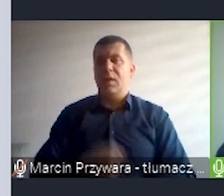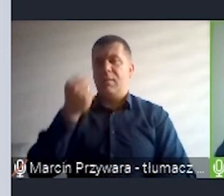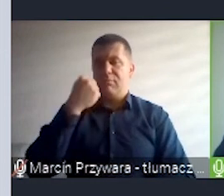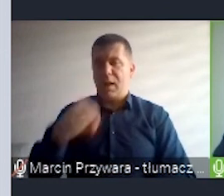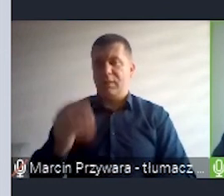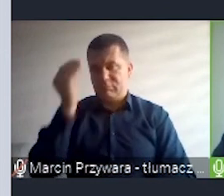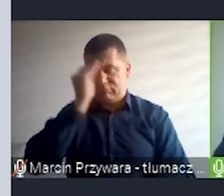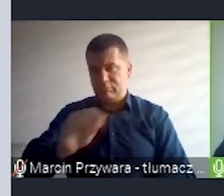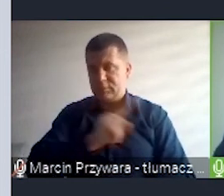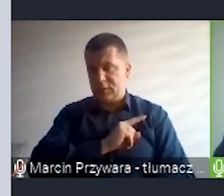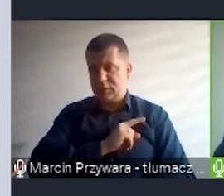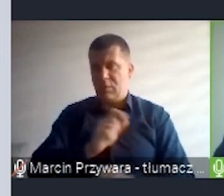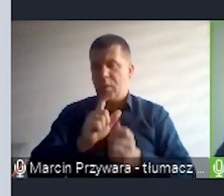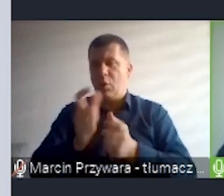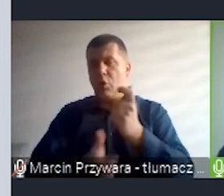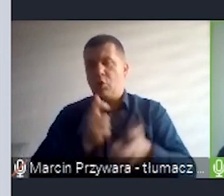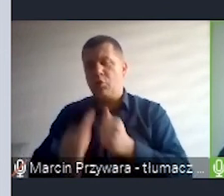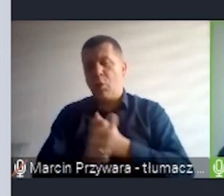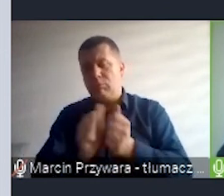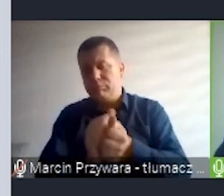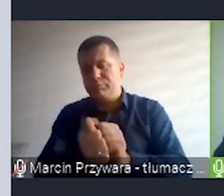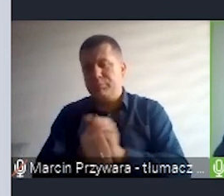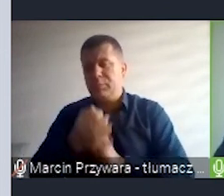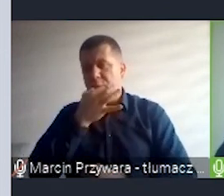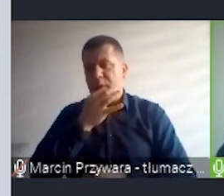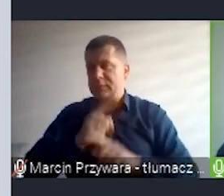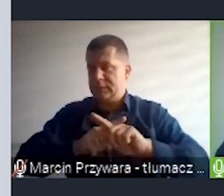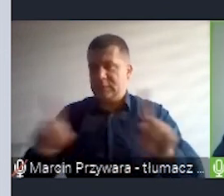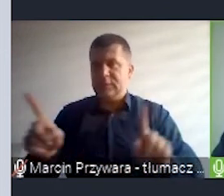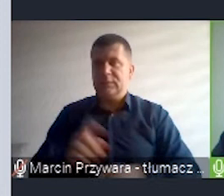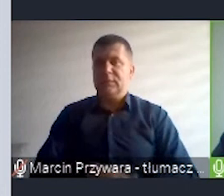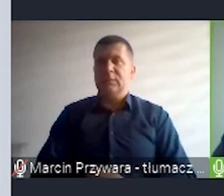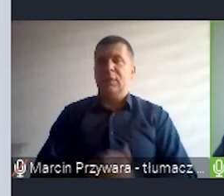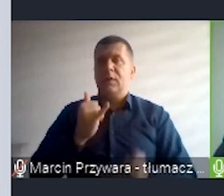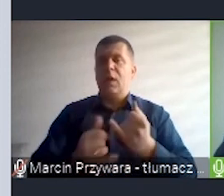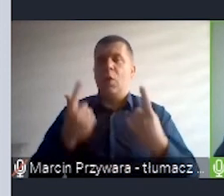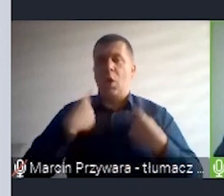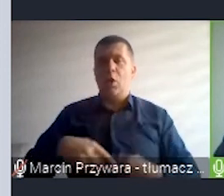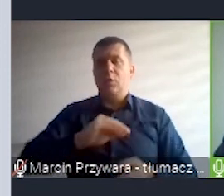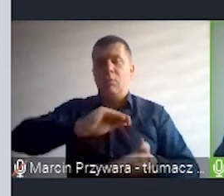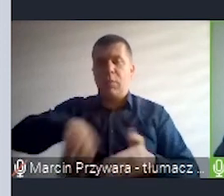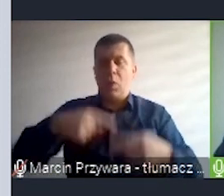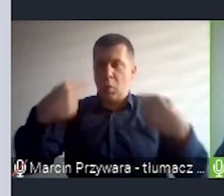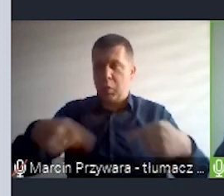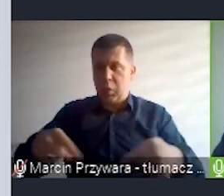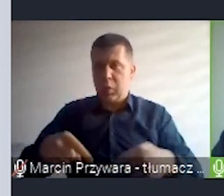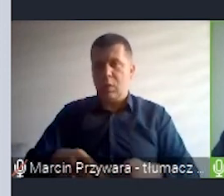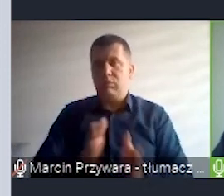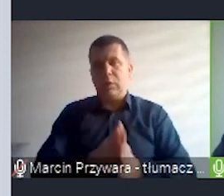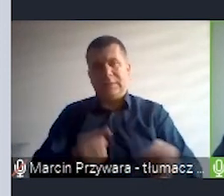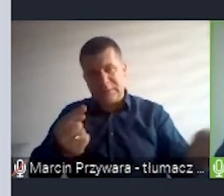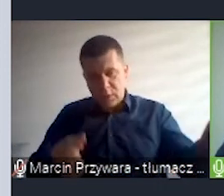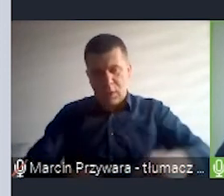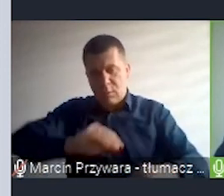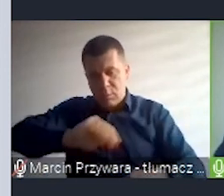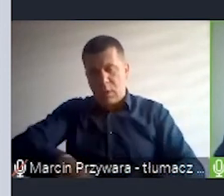bardzo przestrzegam przed przerabianiem dokumentów. Jeśli jakiś uczestnik nie podpisał dokumentu, to ganiamy go, dopóki nie